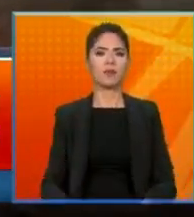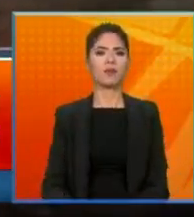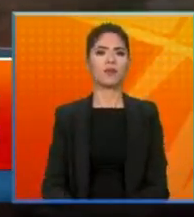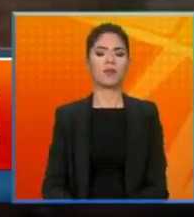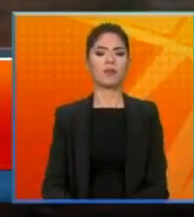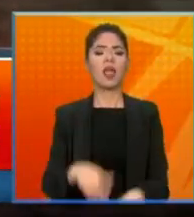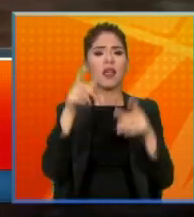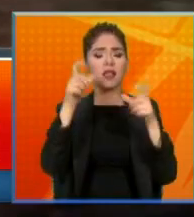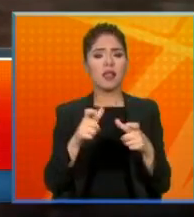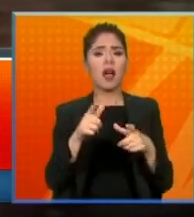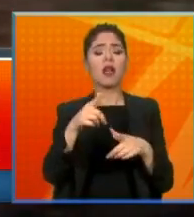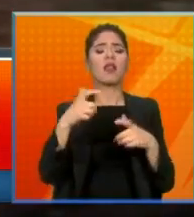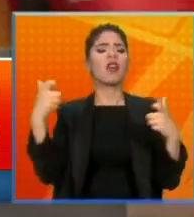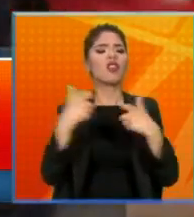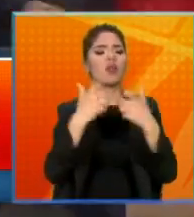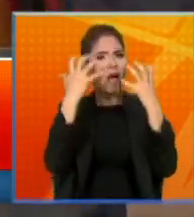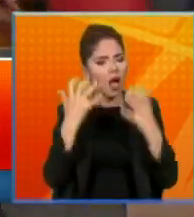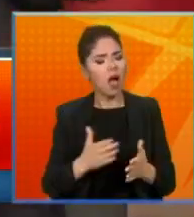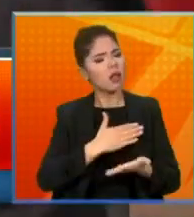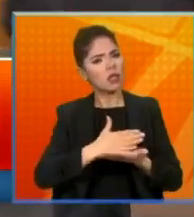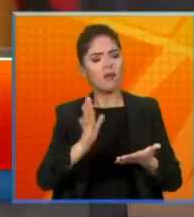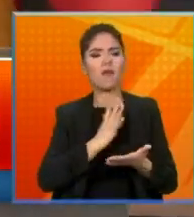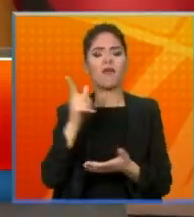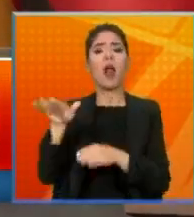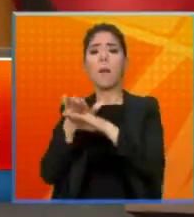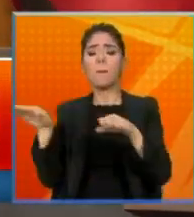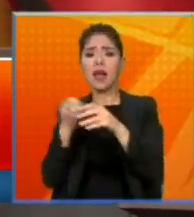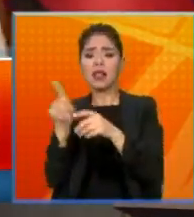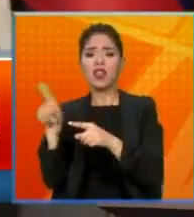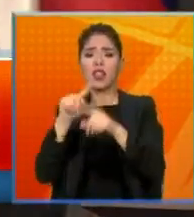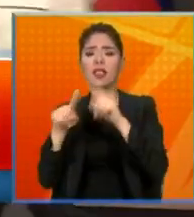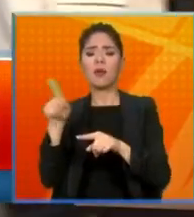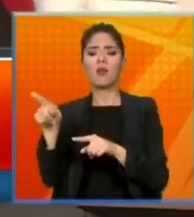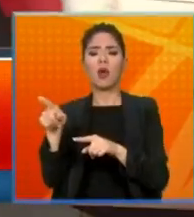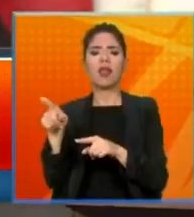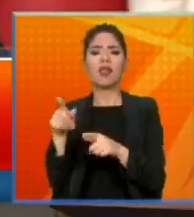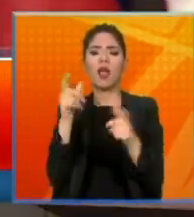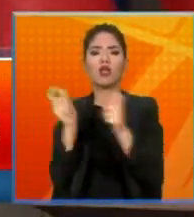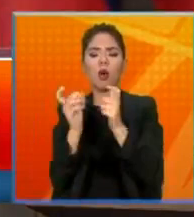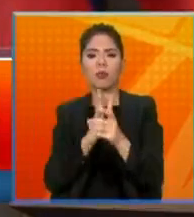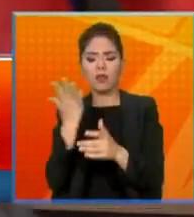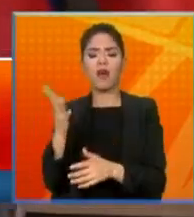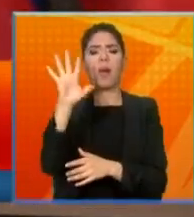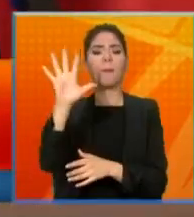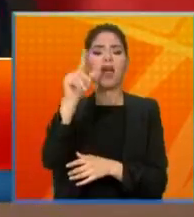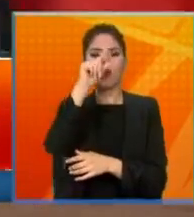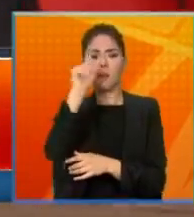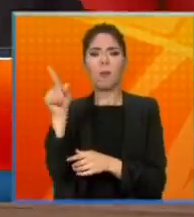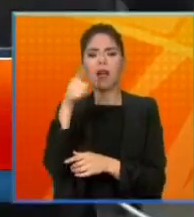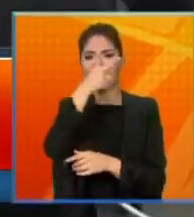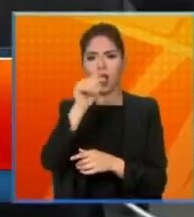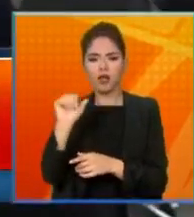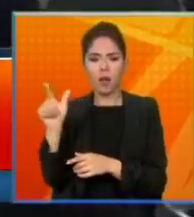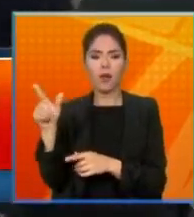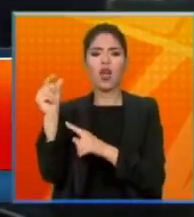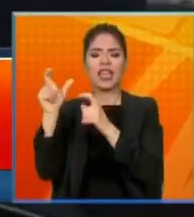ya. Sahada yoğun çatışmalar sürerken masada da diplomatik seferberlik var. Başkan Erdoğan 5 Mart Perşembe günü İdlib